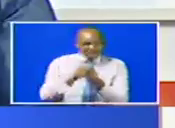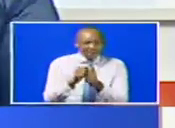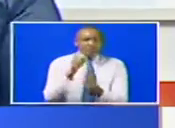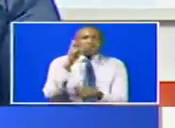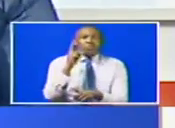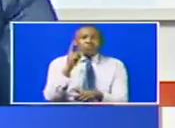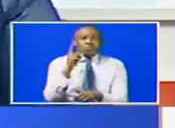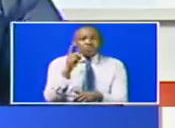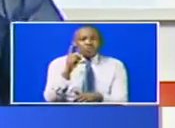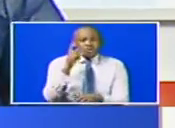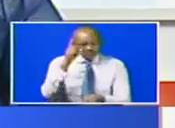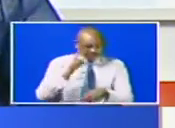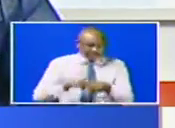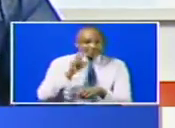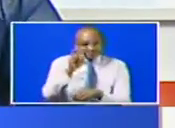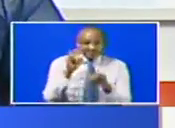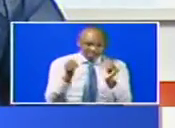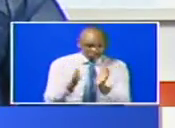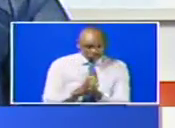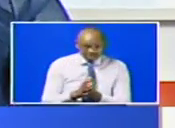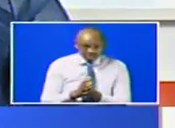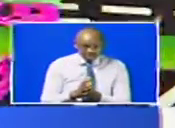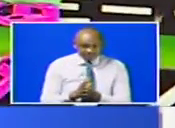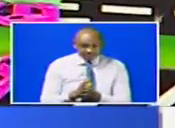wakati mkiangalia news,